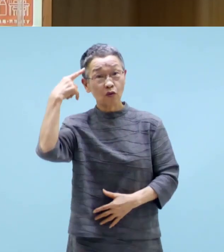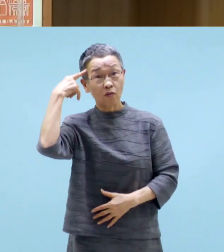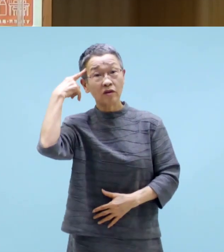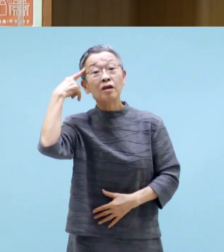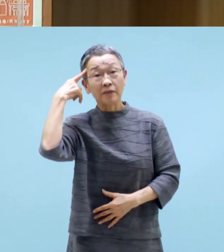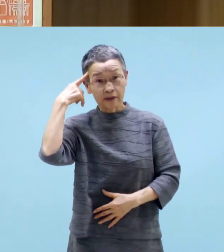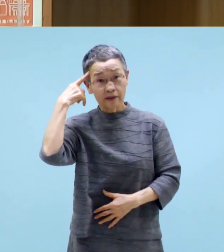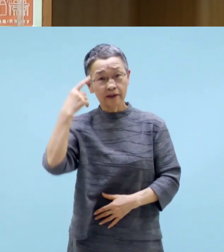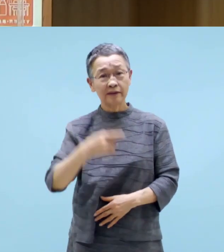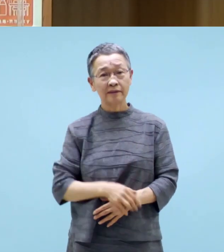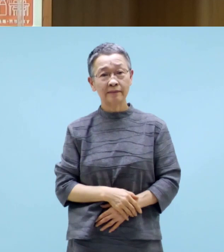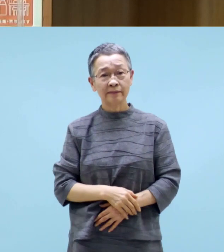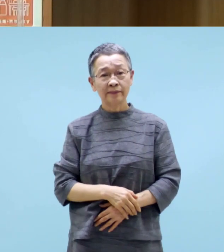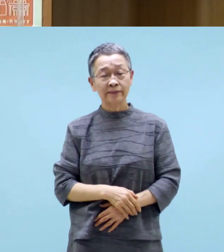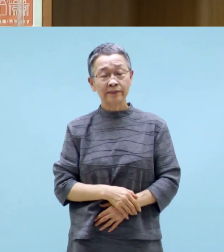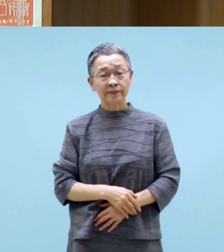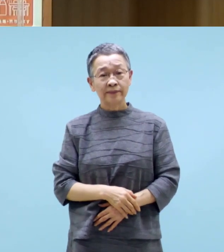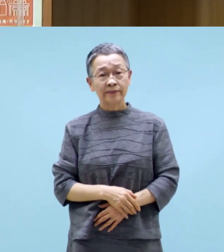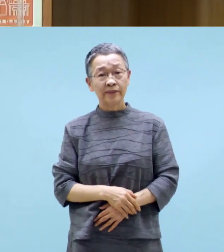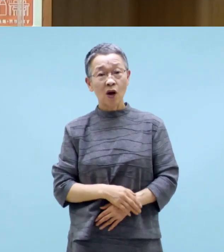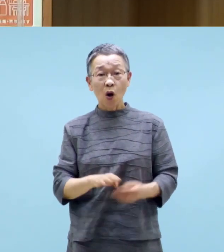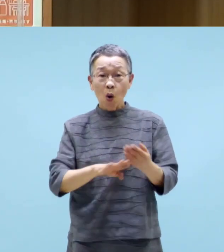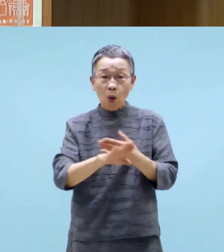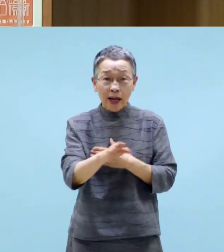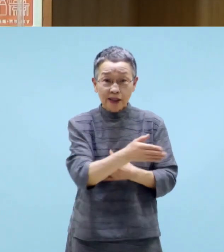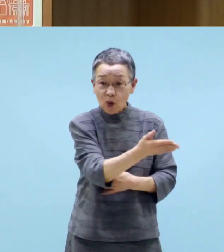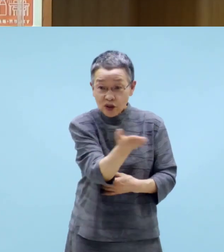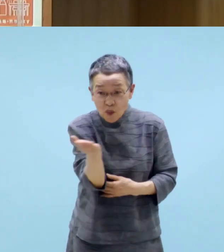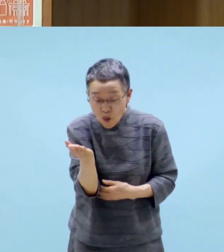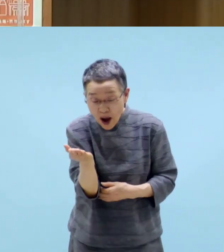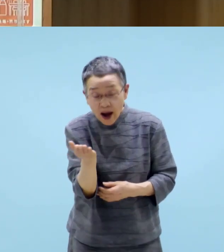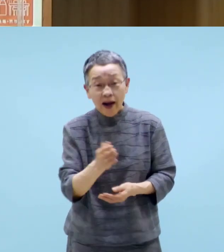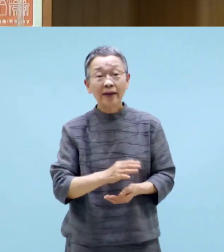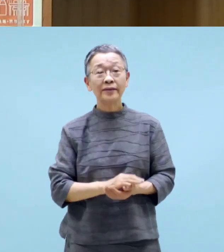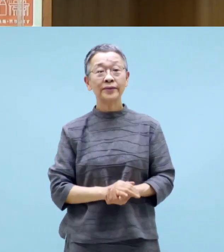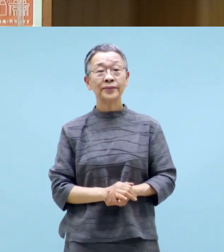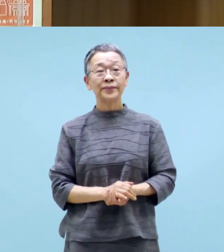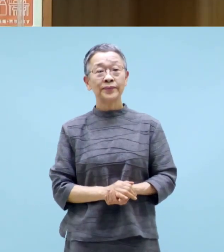。 よろしいでしょうか。他にご質問ございますでしょうか。